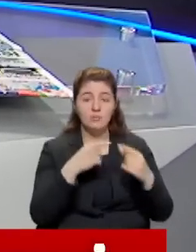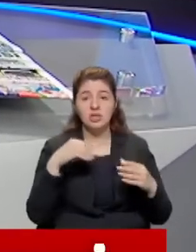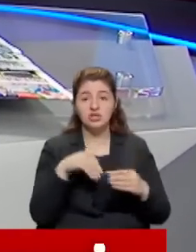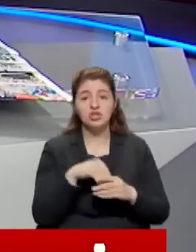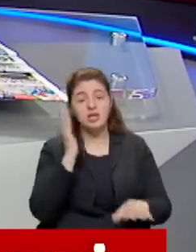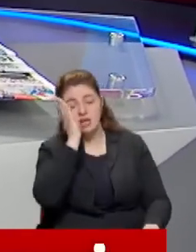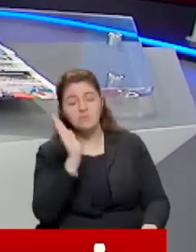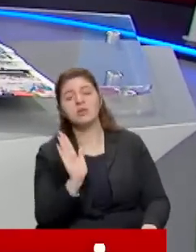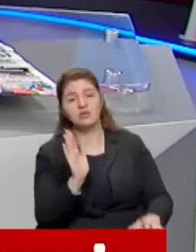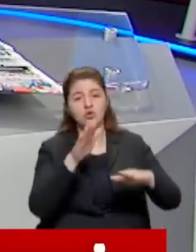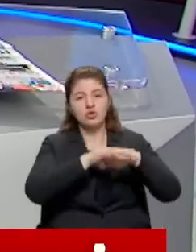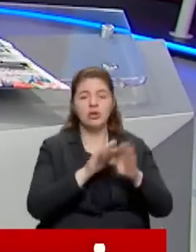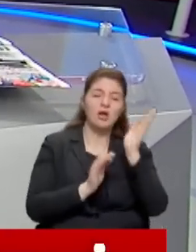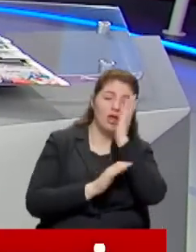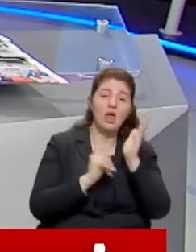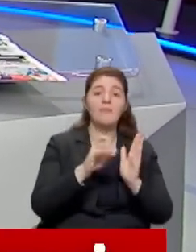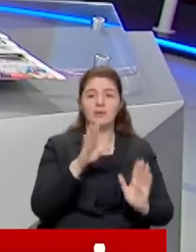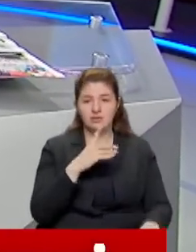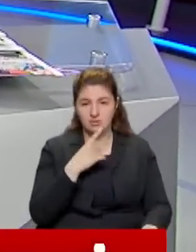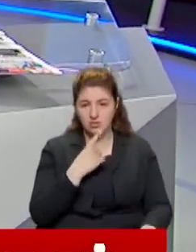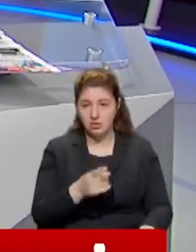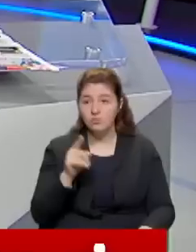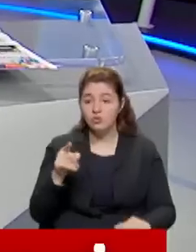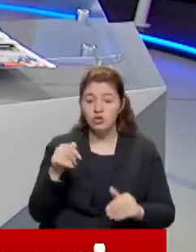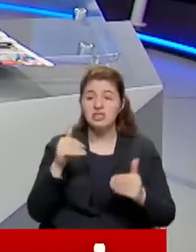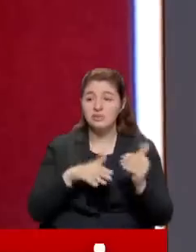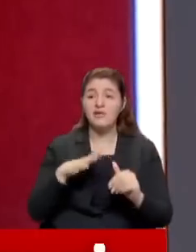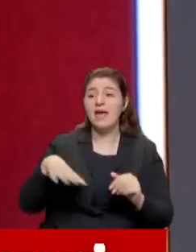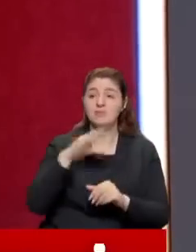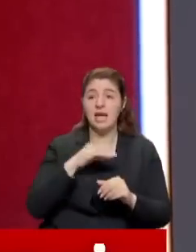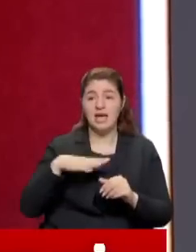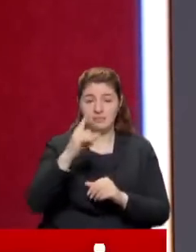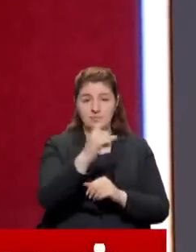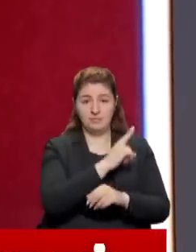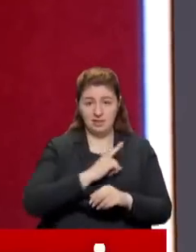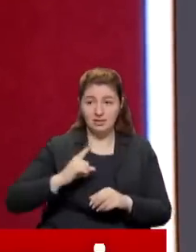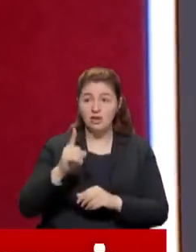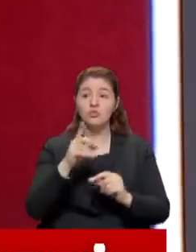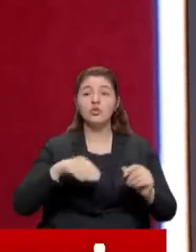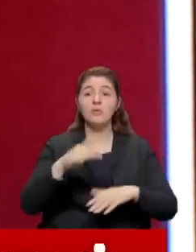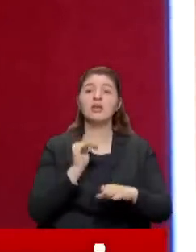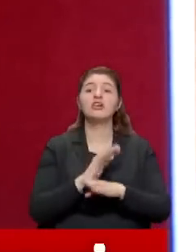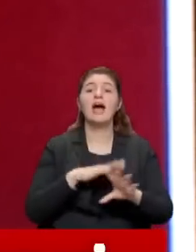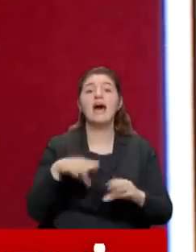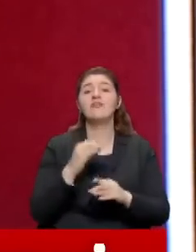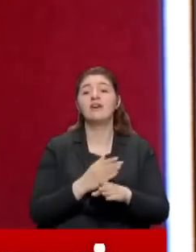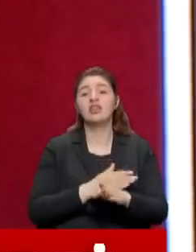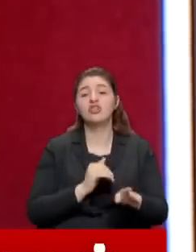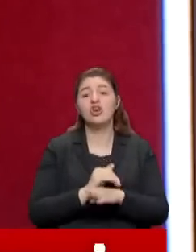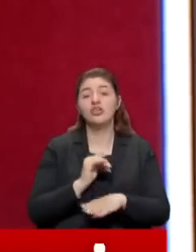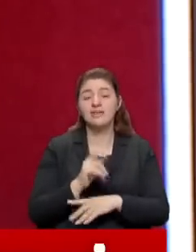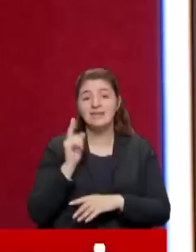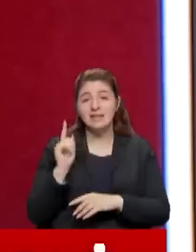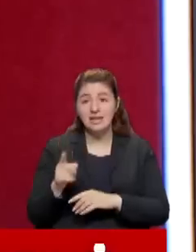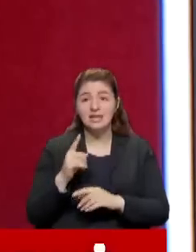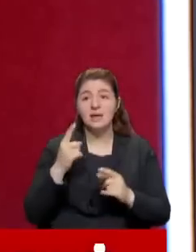üzerine yatmadık sözleri. Ya bugün seçmenin ya da hepimizin, her bireyin, bu topraklarda yaşayan her yurttaşın